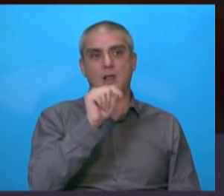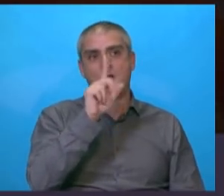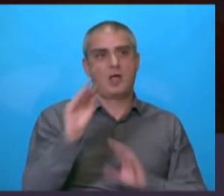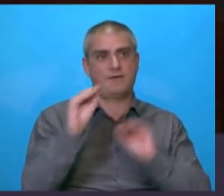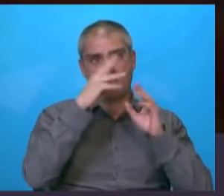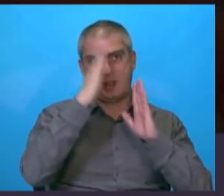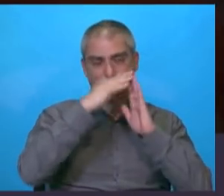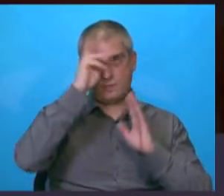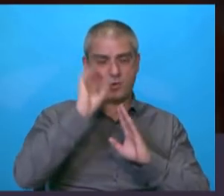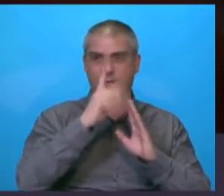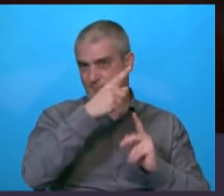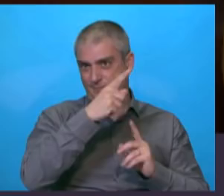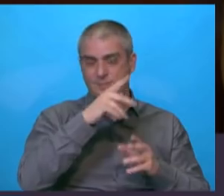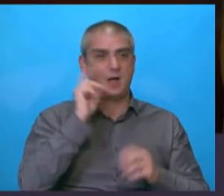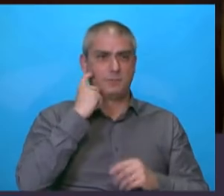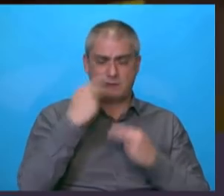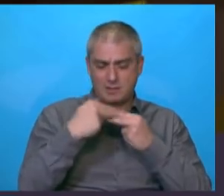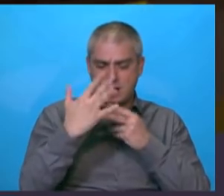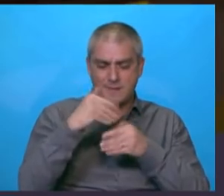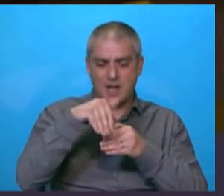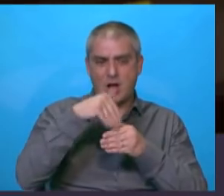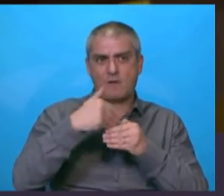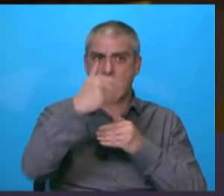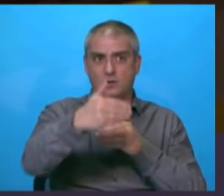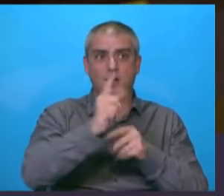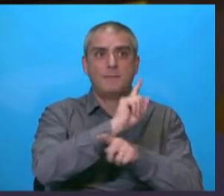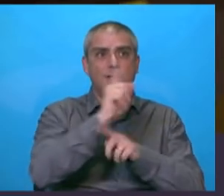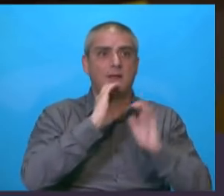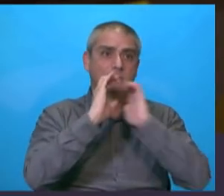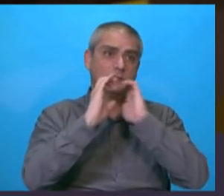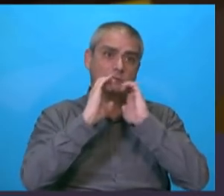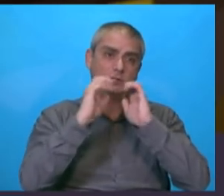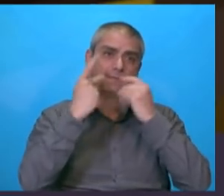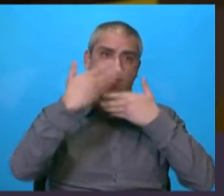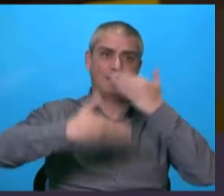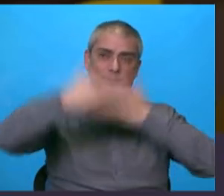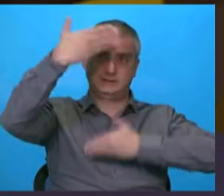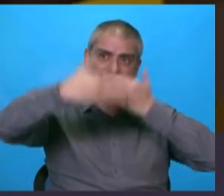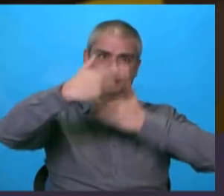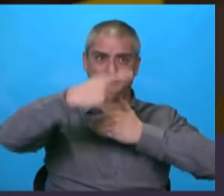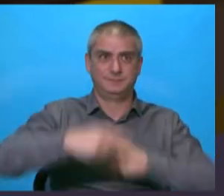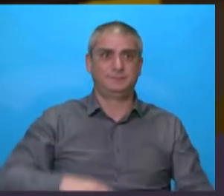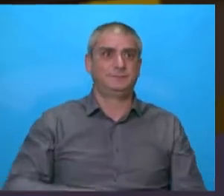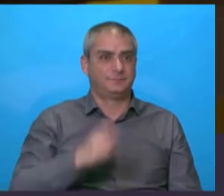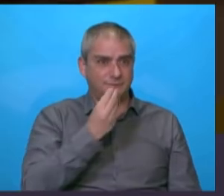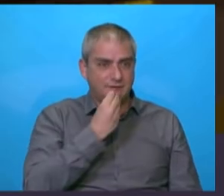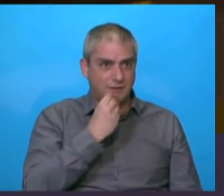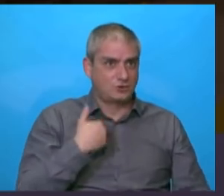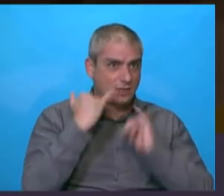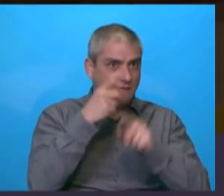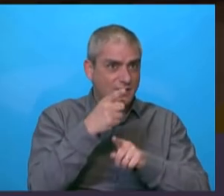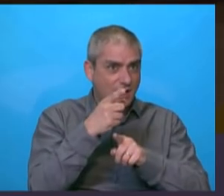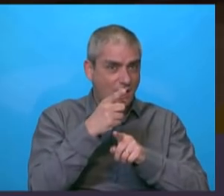ברמת גן, במרחק כמה רחובות. בינתיים הם מתקשרים דרך המסכים. Are you eat the food I bring you? No, but maybe I